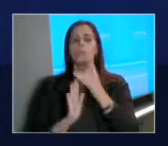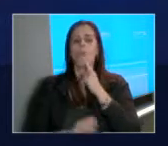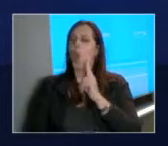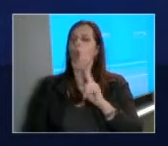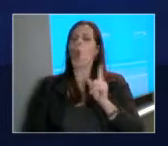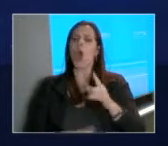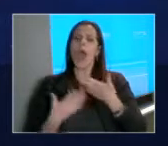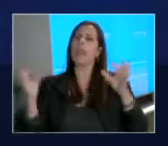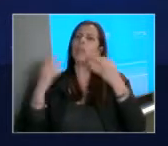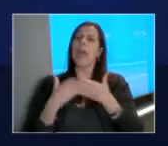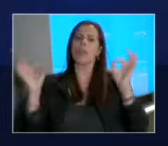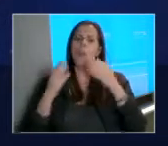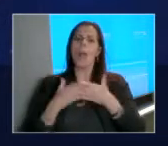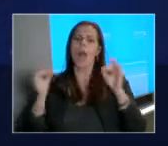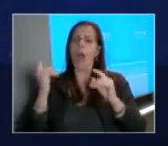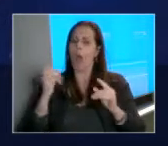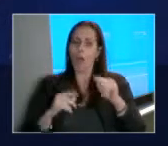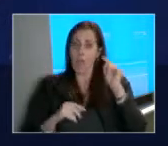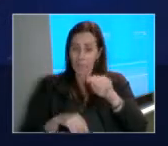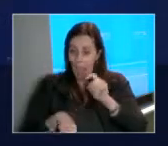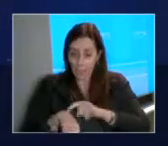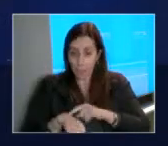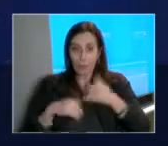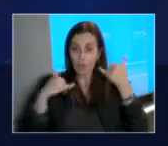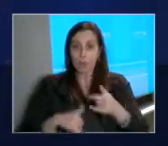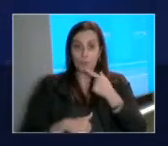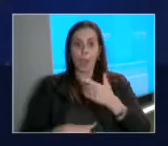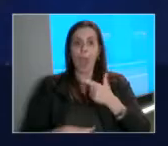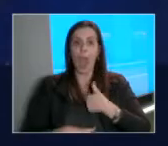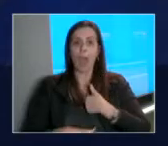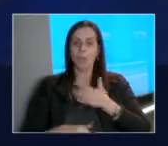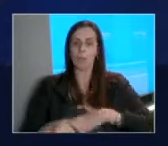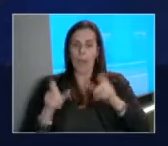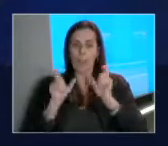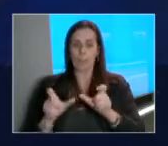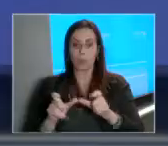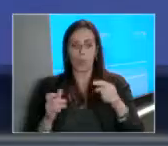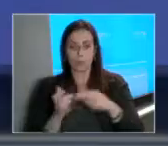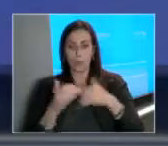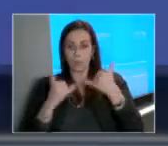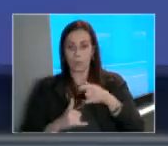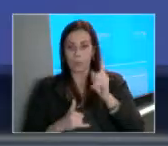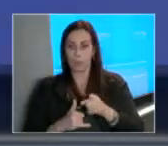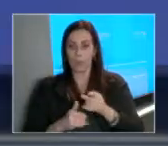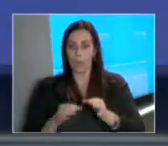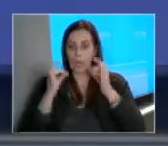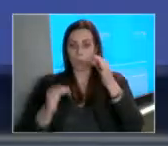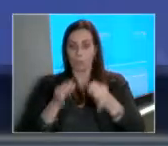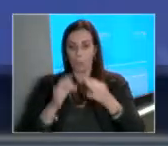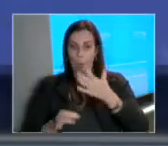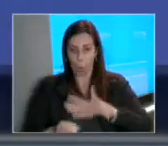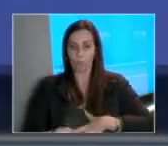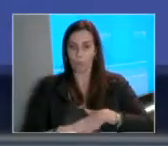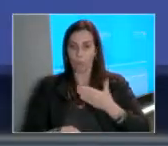אמר אין כלום כי לא היה כלום, הגיעה השעה, ועכשיו הוא אומר, אני רץ לחסינות. בגלל שכרגע הוא צריך לדחות את המשפט, הוא